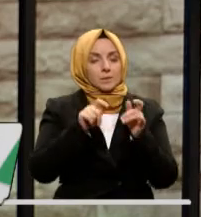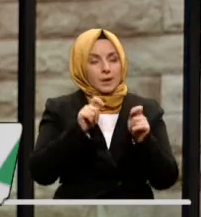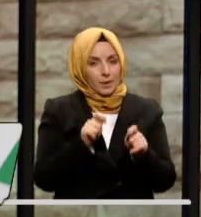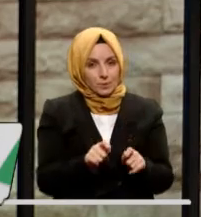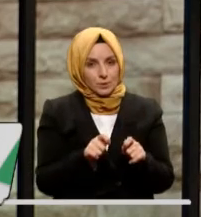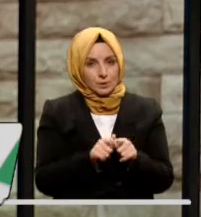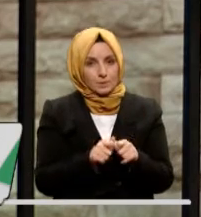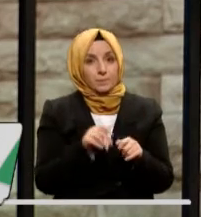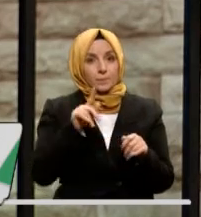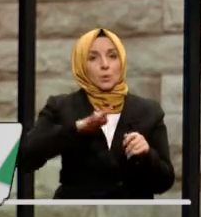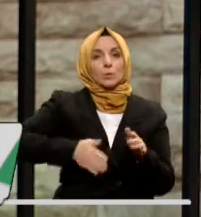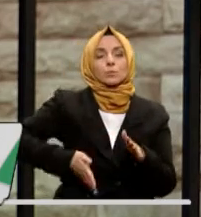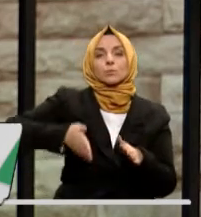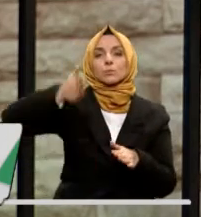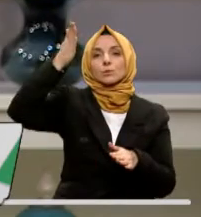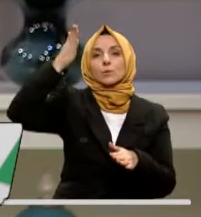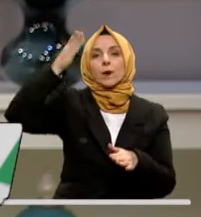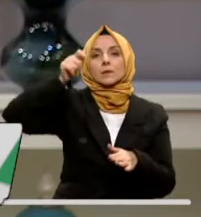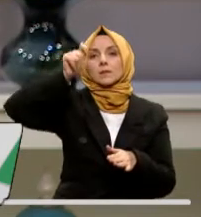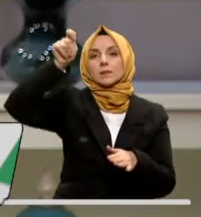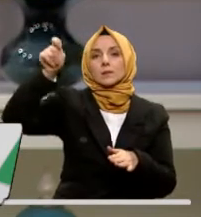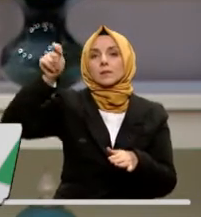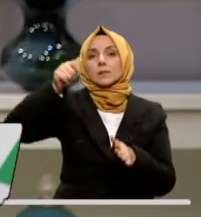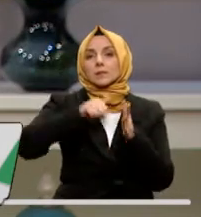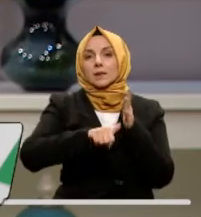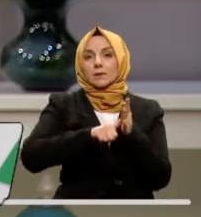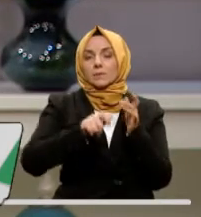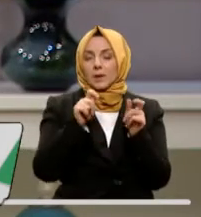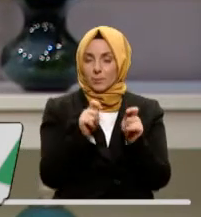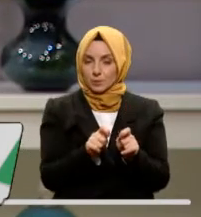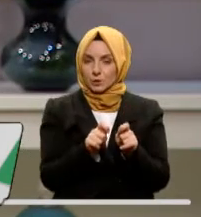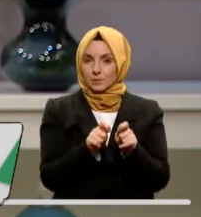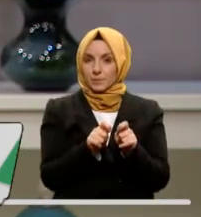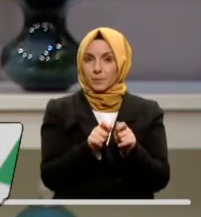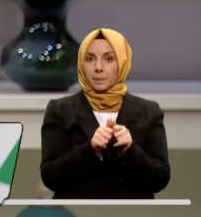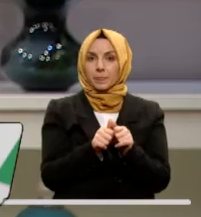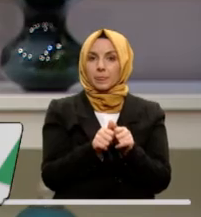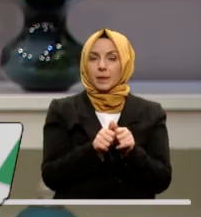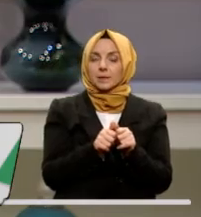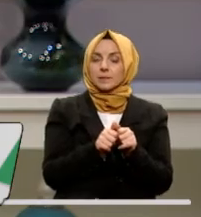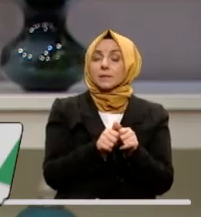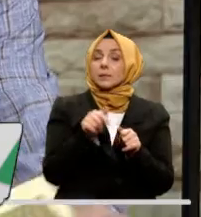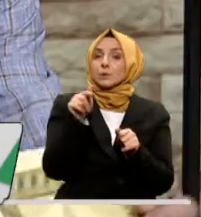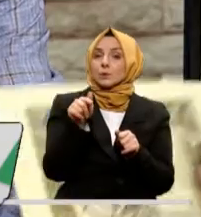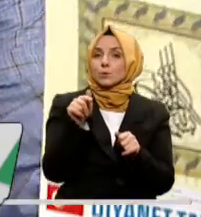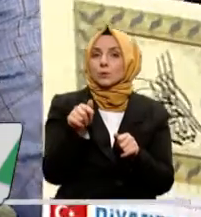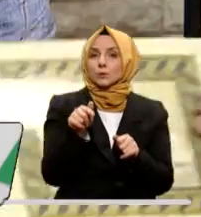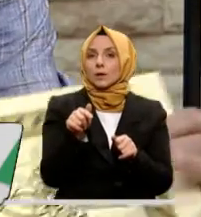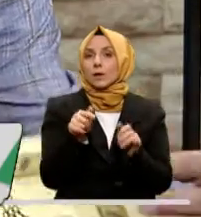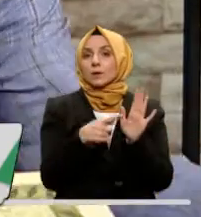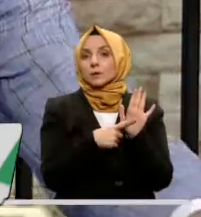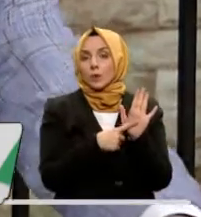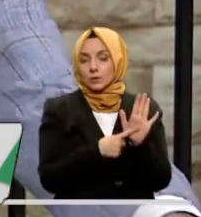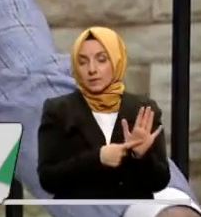var sakın yemeden var takvimi değil beş sayfada duvar takma bildiğimiz 161 sayfa şu şurada ifade edelim